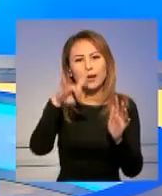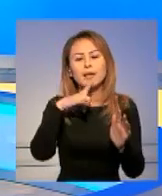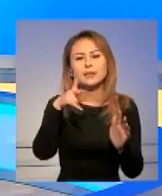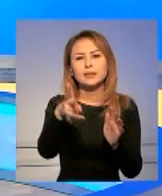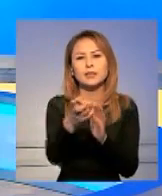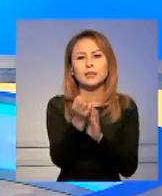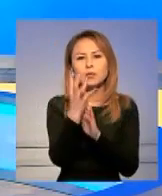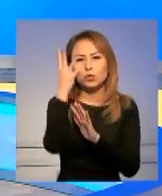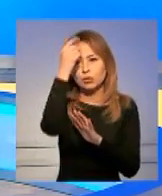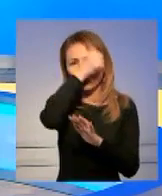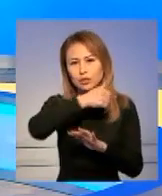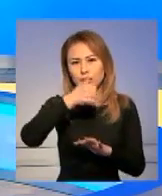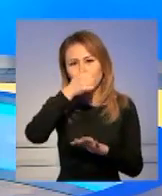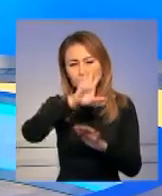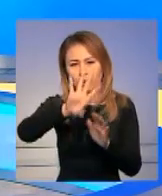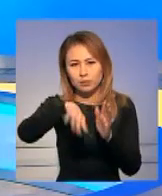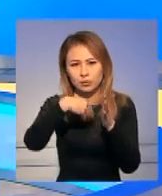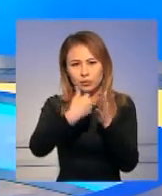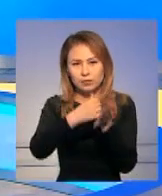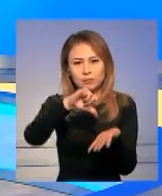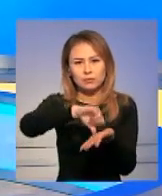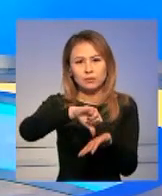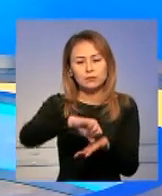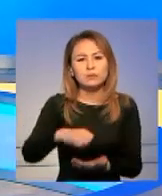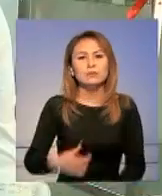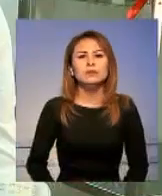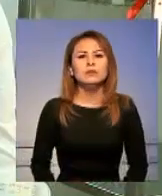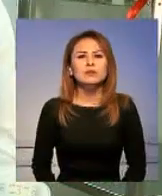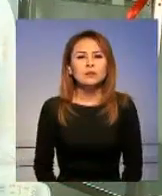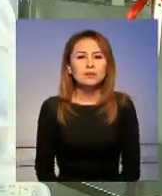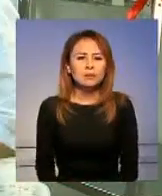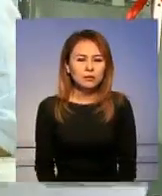қауымдастыққа Қазақстан 2014 жылдан бері мүше.